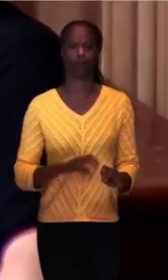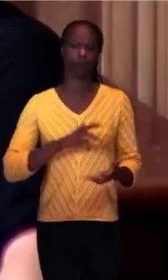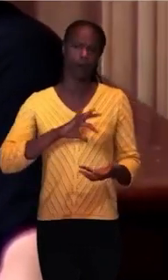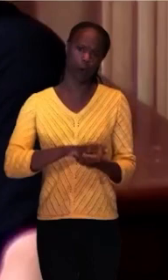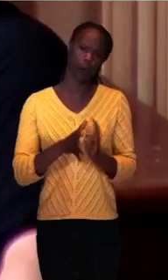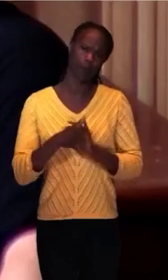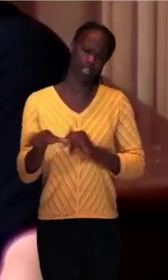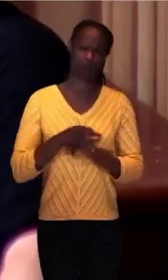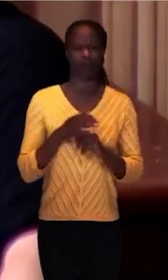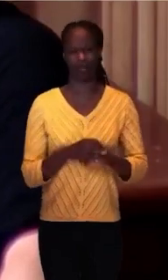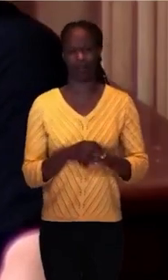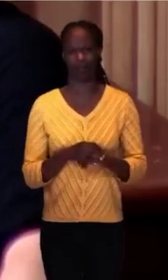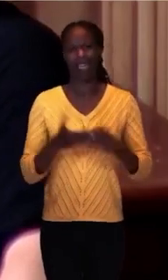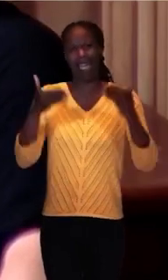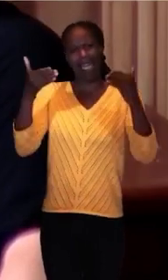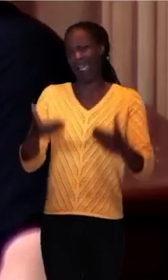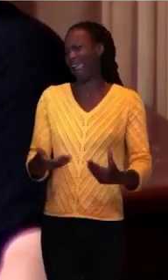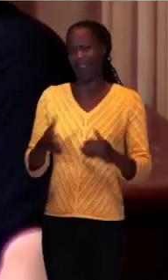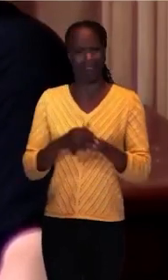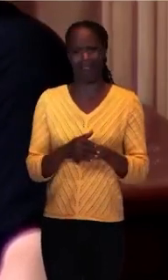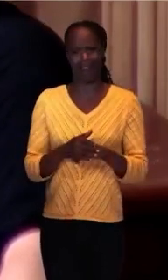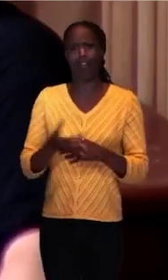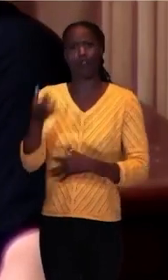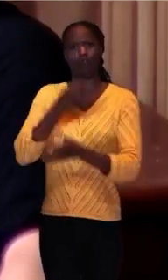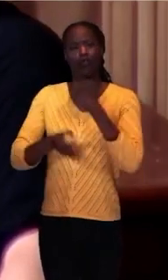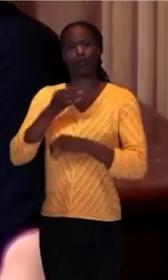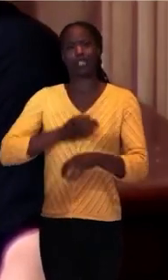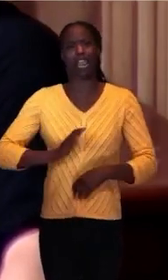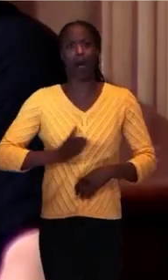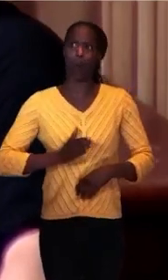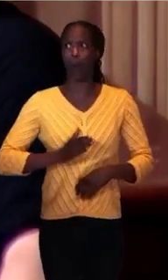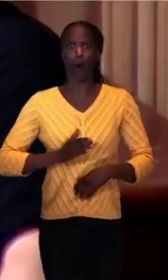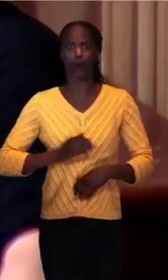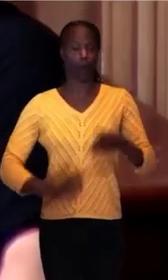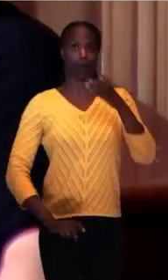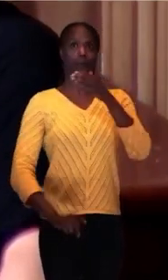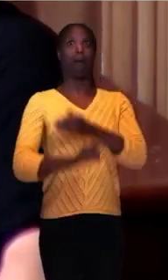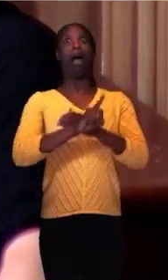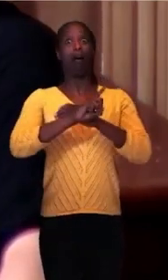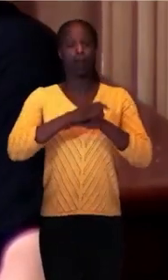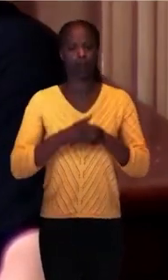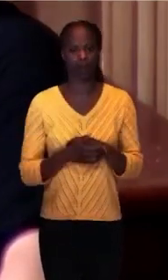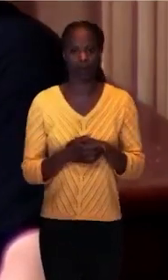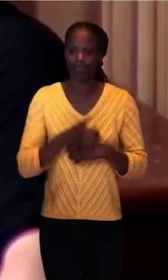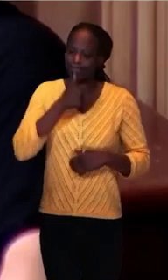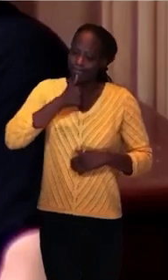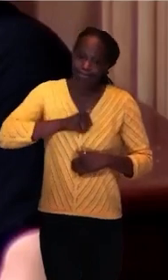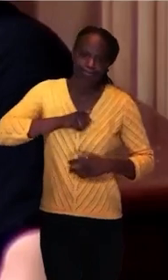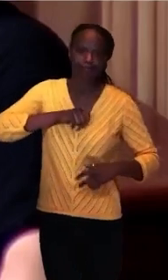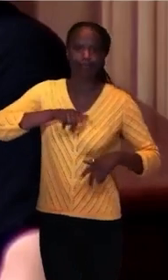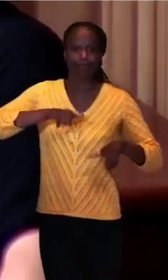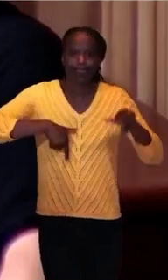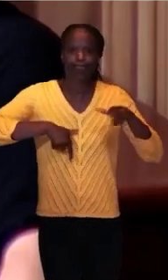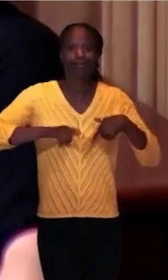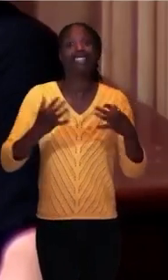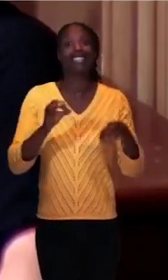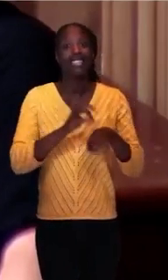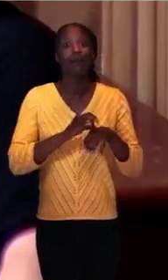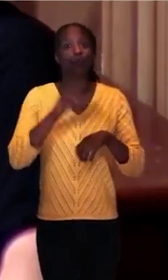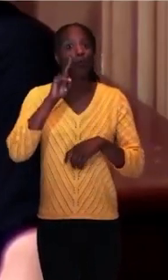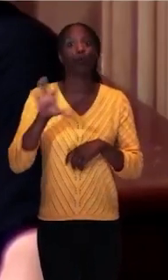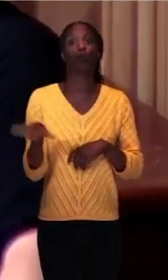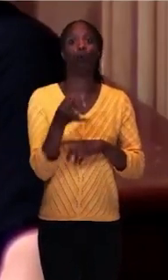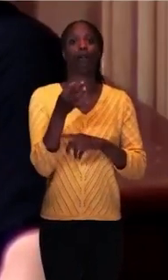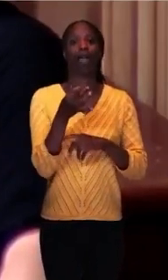à l'initiative de ce point de vue-là. Il faut faire 10 minutes à pied pour trouver un véhicule pour se déplacer, quel qu'il soit, électrique ou